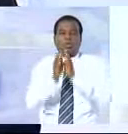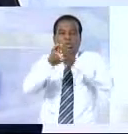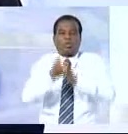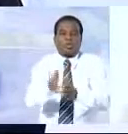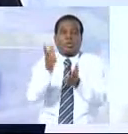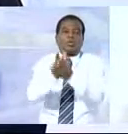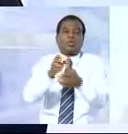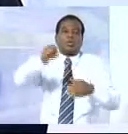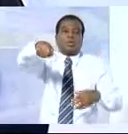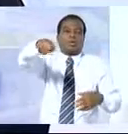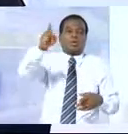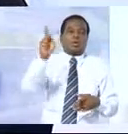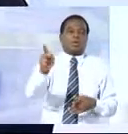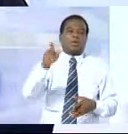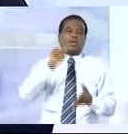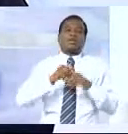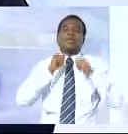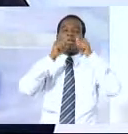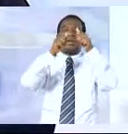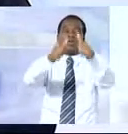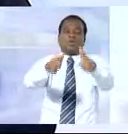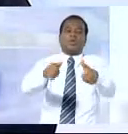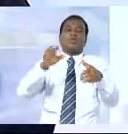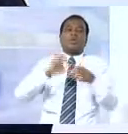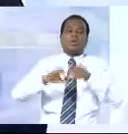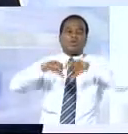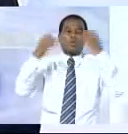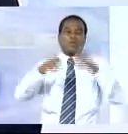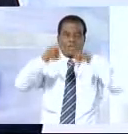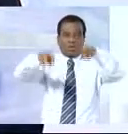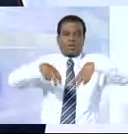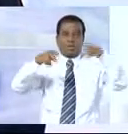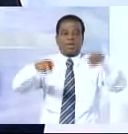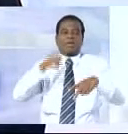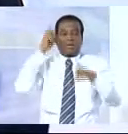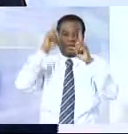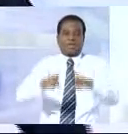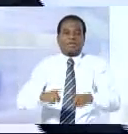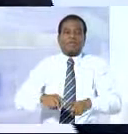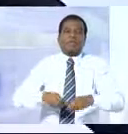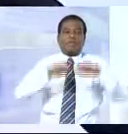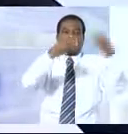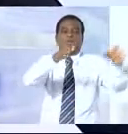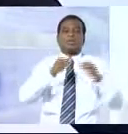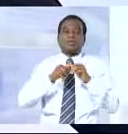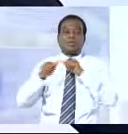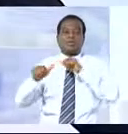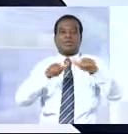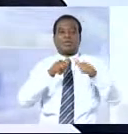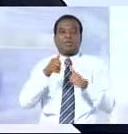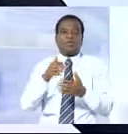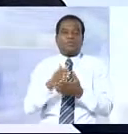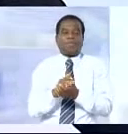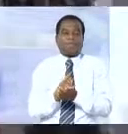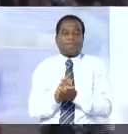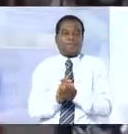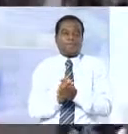Pedro, c'est un don de la coopérative agricole de Gabiadji qui a décidé d'équiper la brigade de gendarmerie. Le commentaire de Thérèse